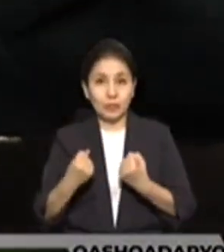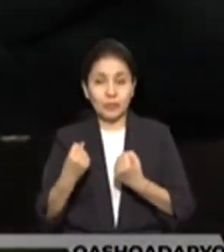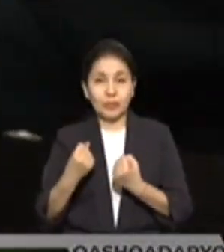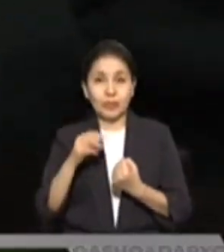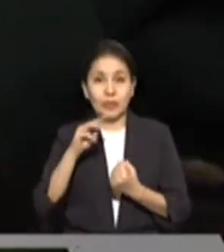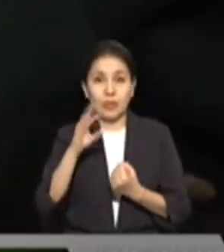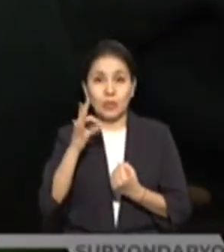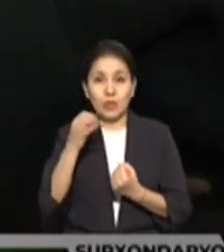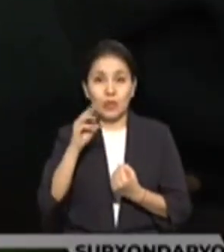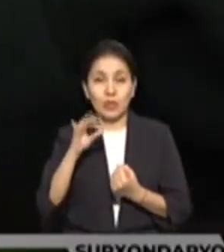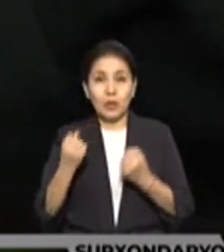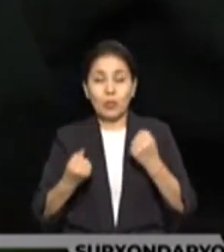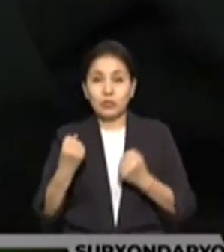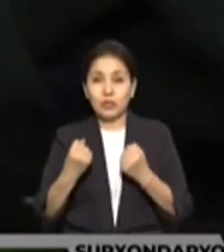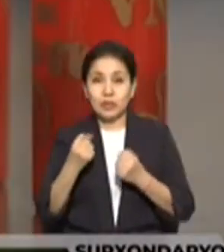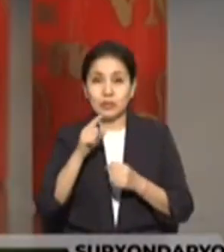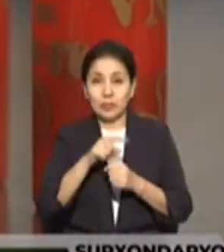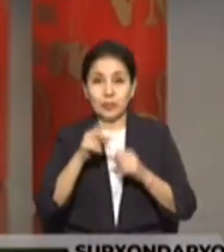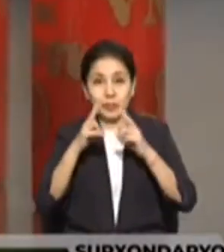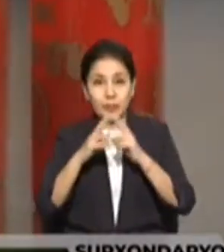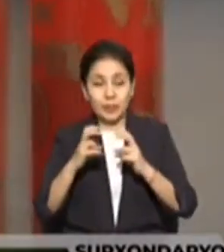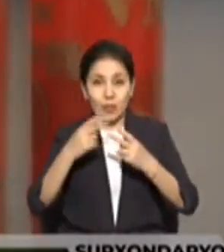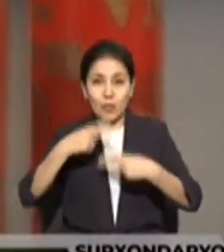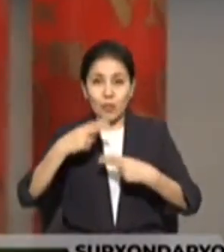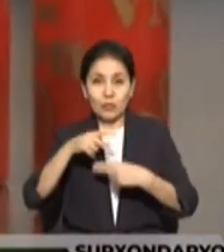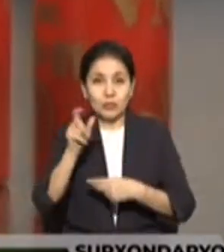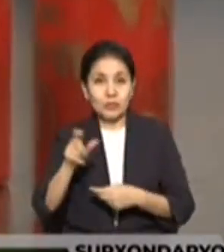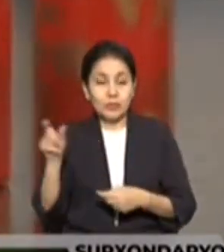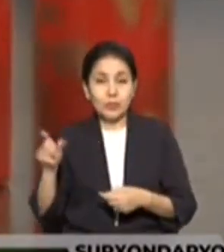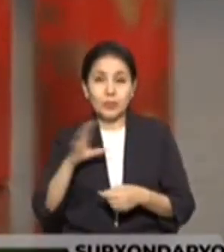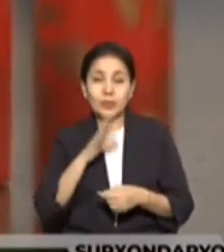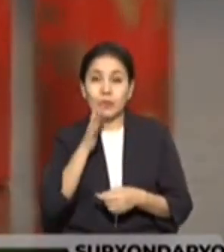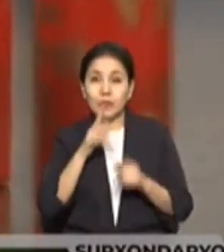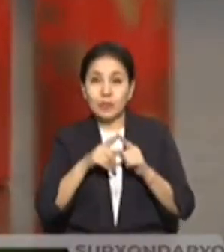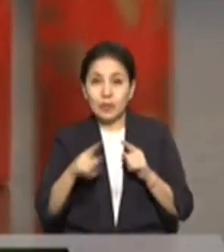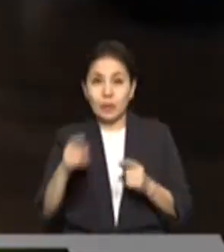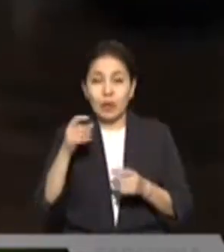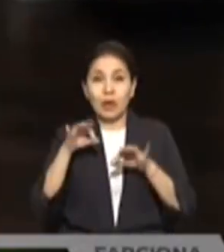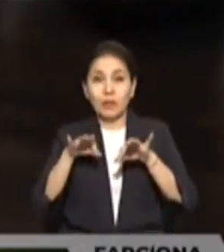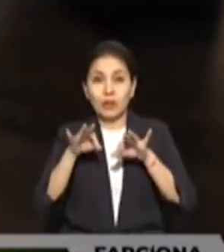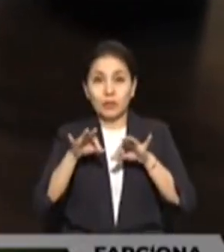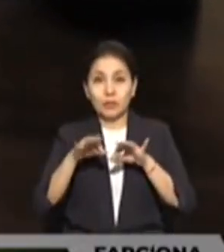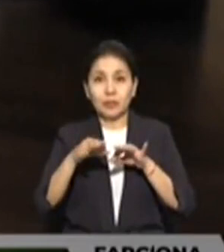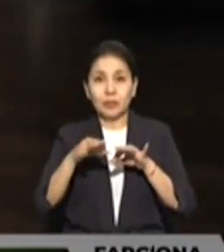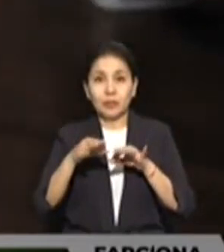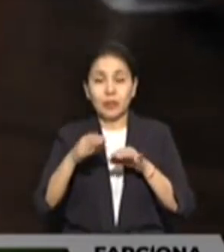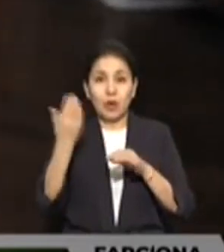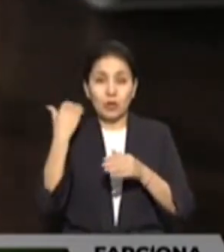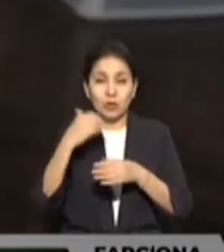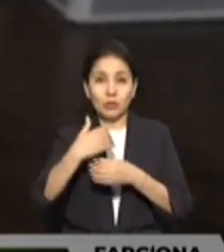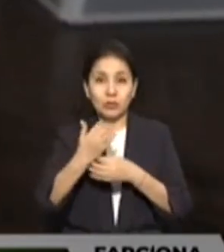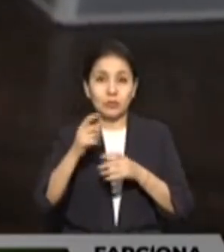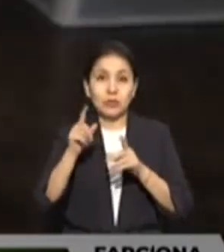Toyota rusumli avtotransport vositasi belgilangan tartibda bojxona nazoratidan o'tkazganlarida avtotransport vositasining 6 qutisida